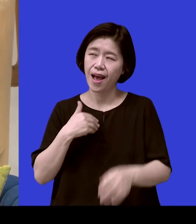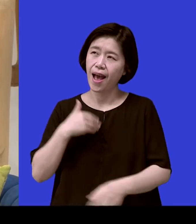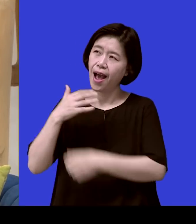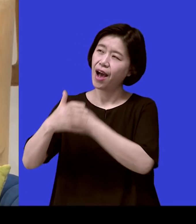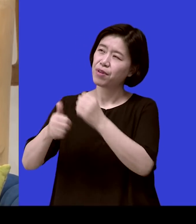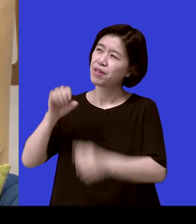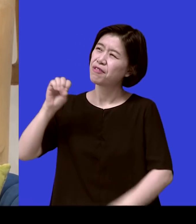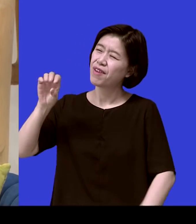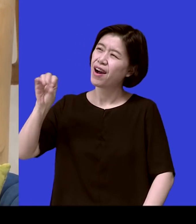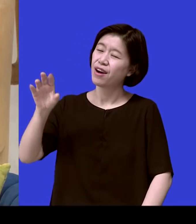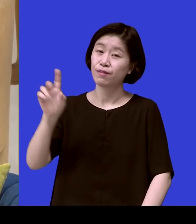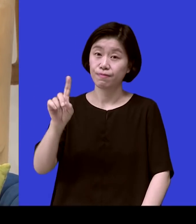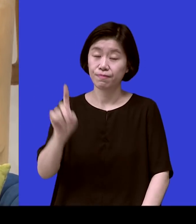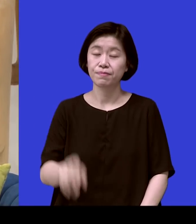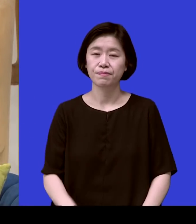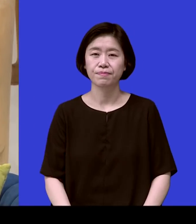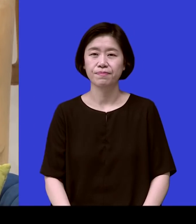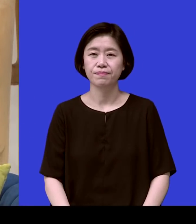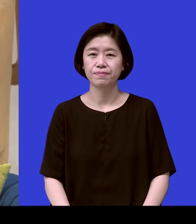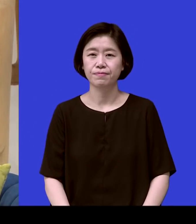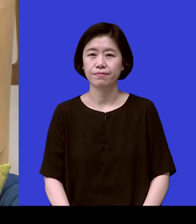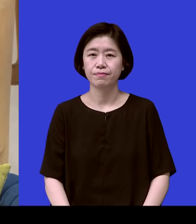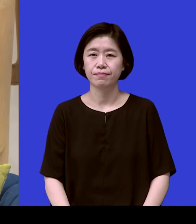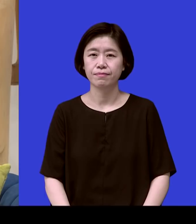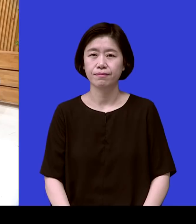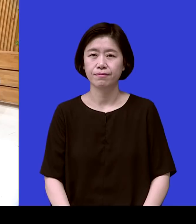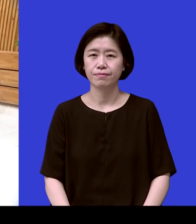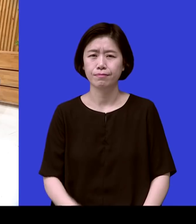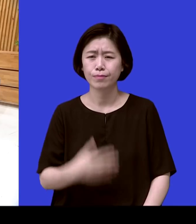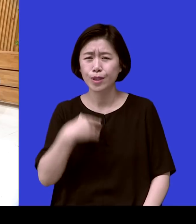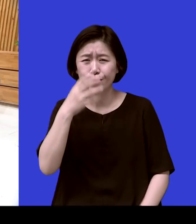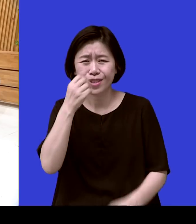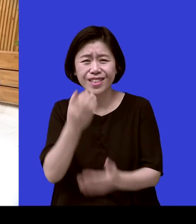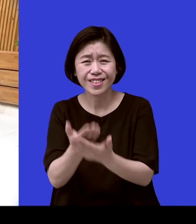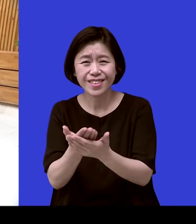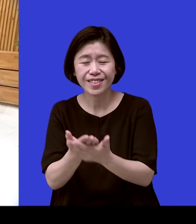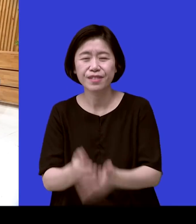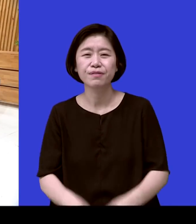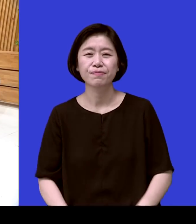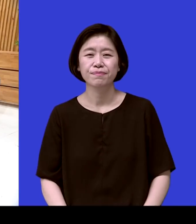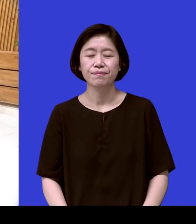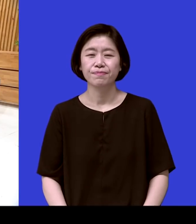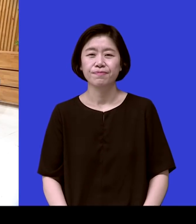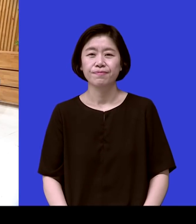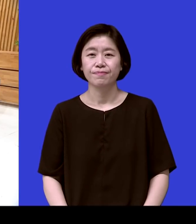이야기를 해주실 때라 네. 제가 저도 휴지 좀 예, 주세요. 예. 제가